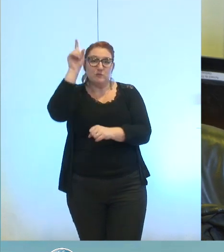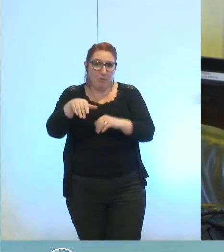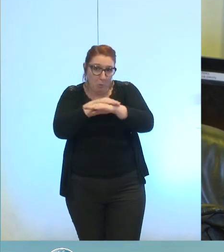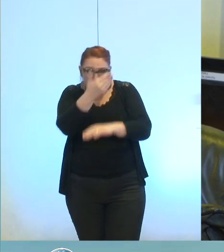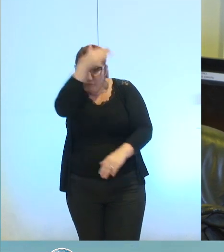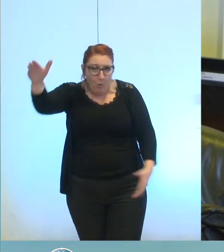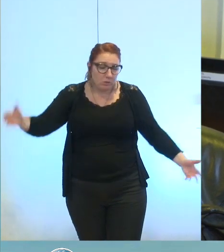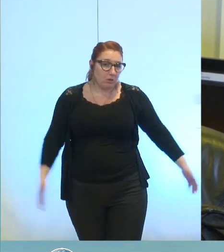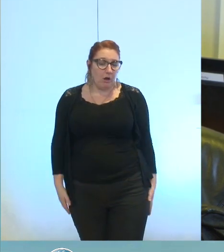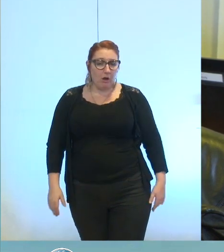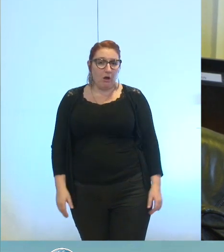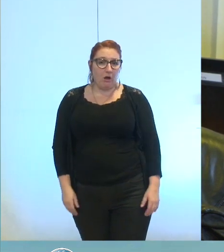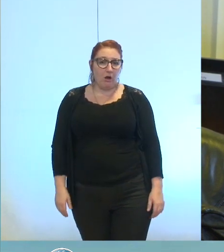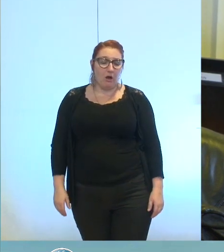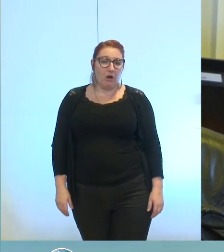alors